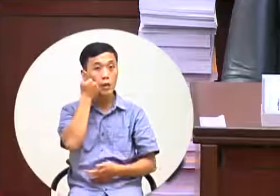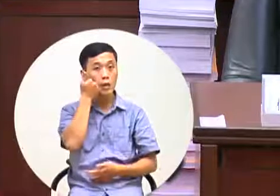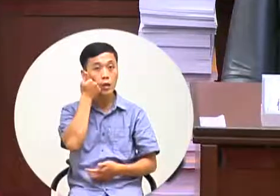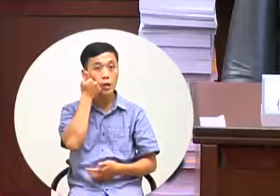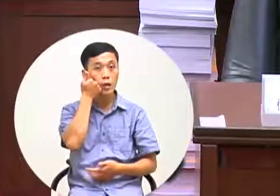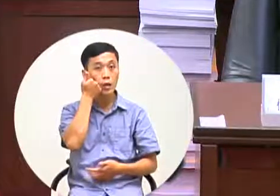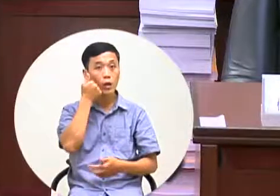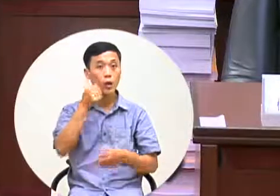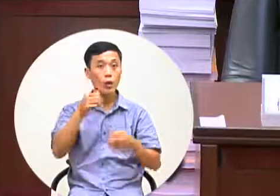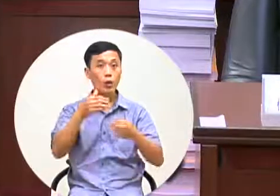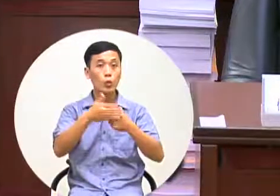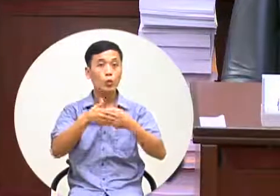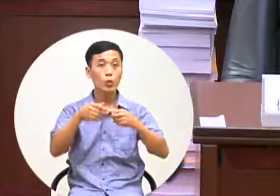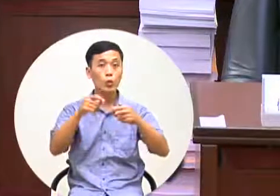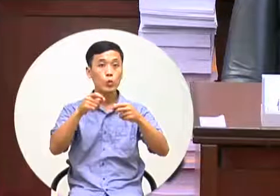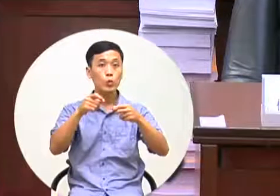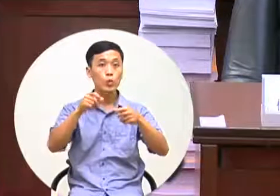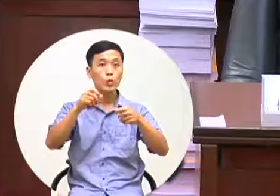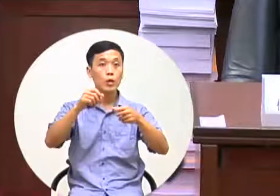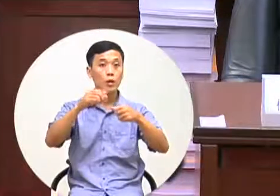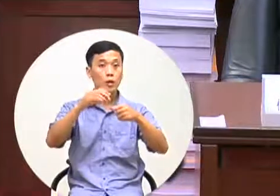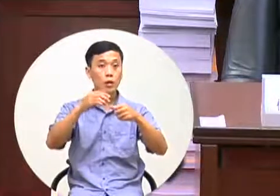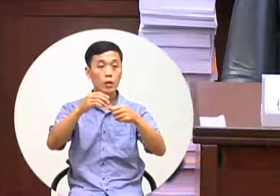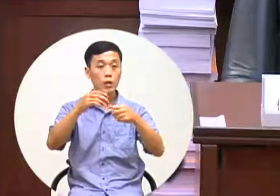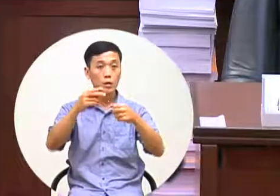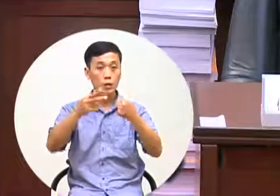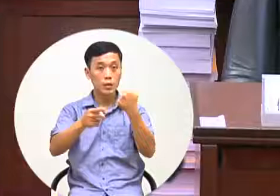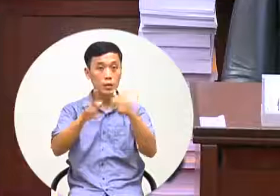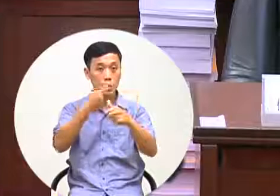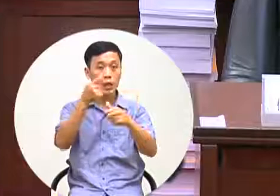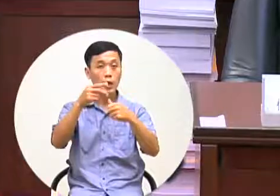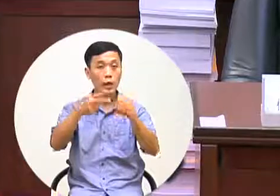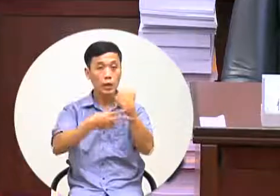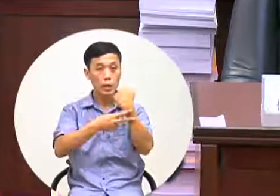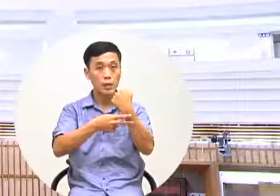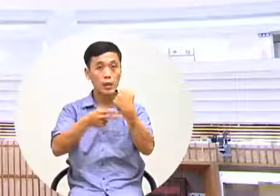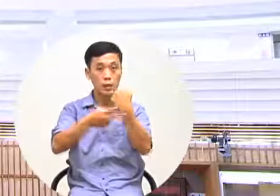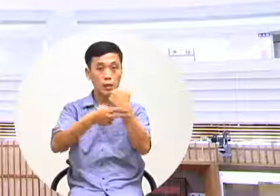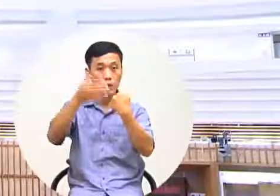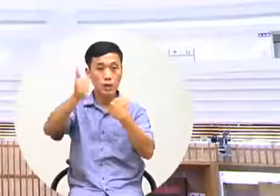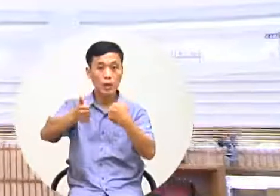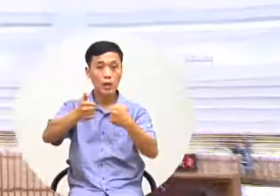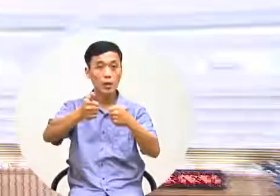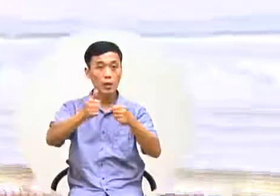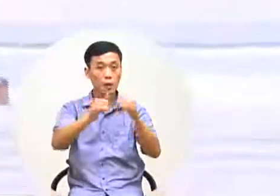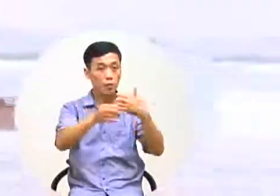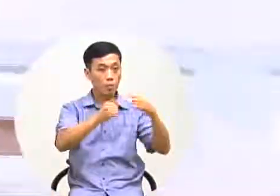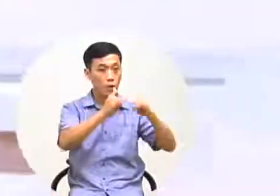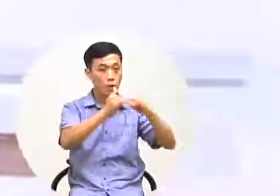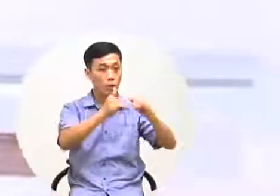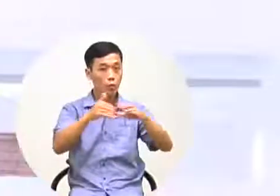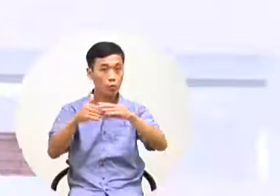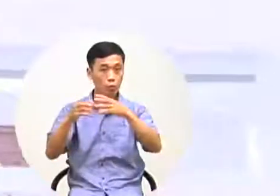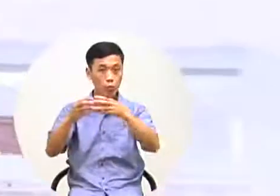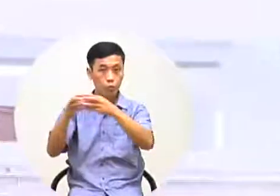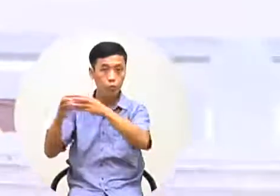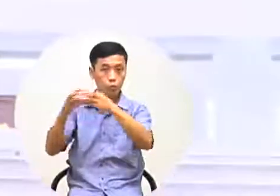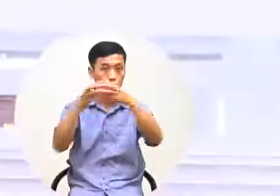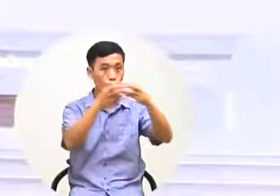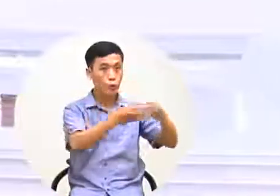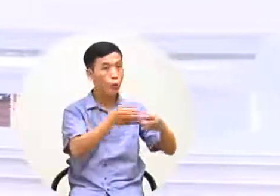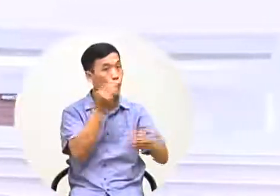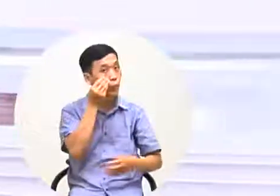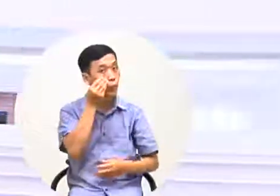的哈传来了。鄉親來旁聽哈，來拍一波啊，歡迎一下無哈。啊，佫另外一個就是